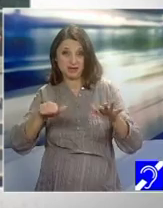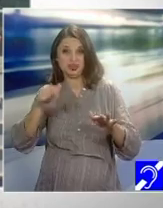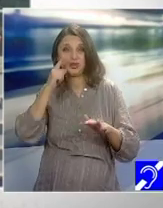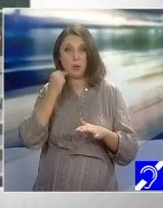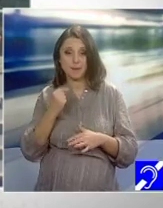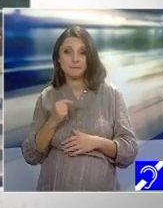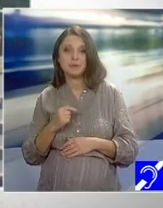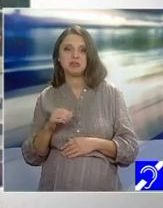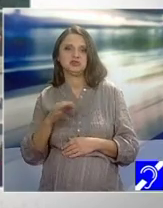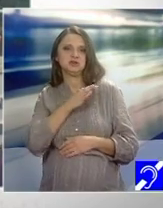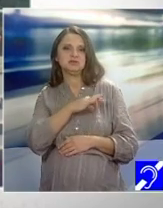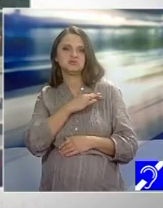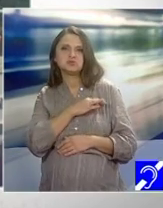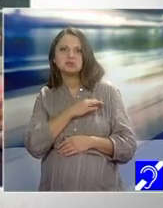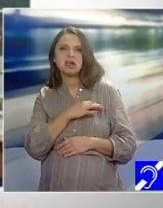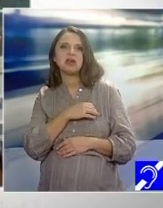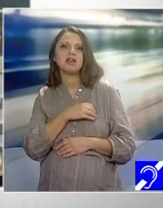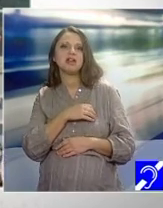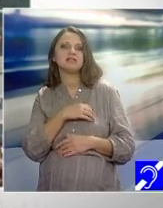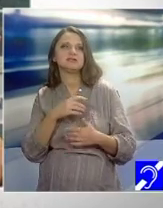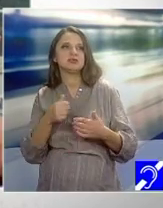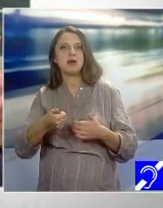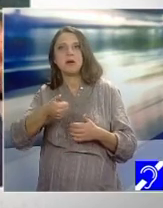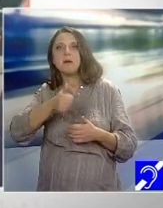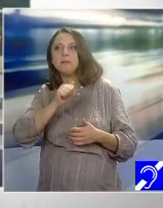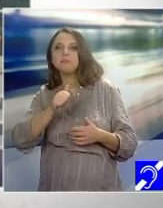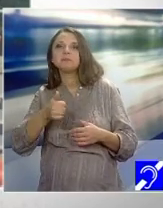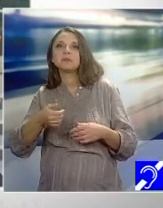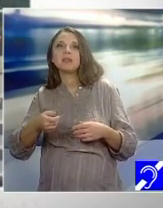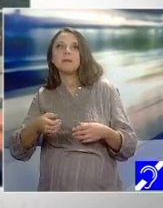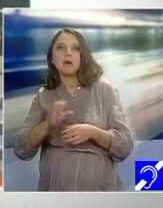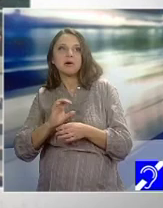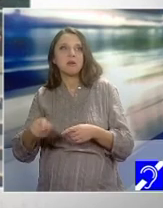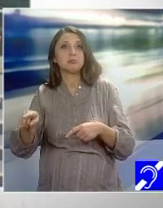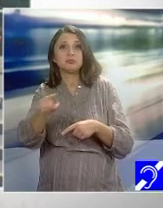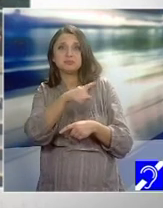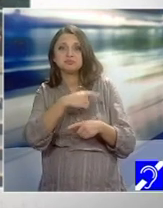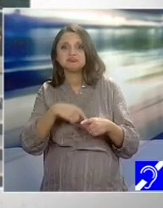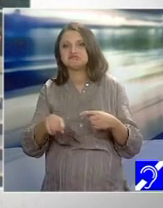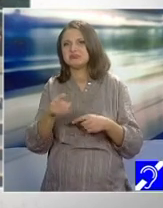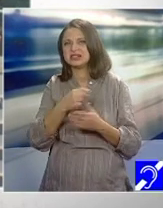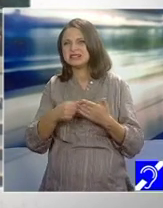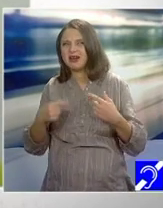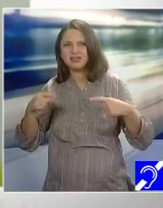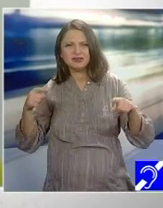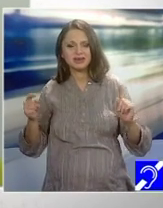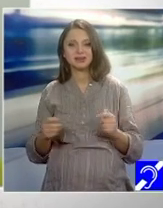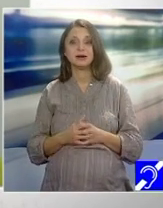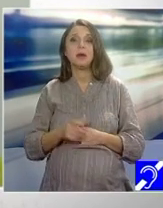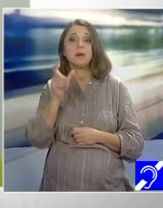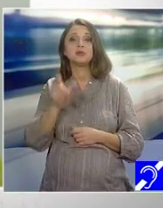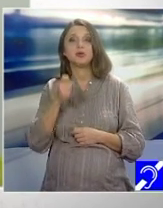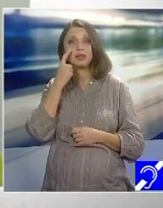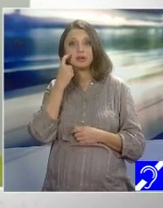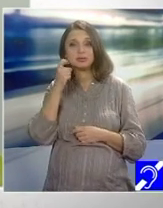și studenți la științe politice, sunt și barman, sunt și... Deci designer aveți o este foarte largă, exact, de persoane care, a căror experiență